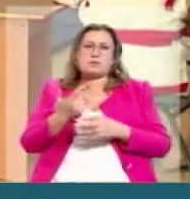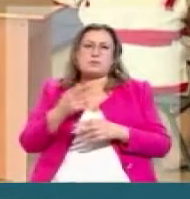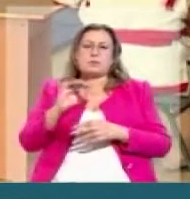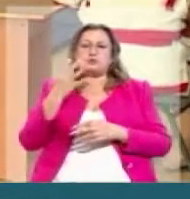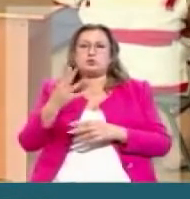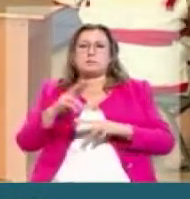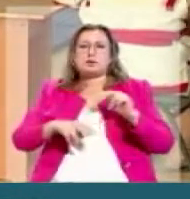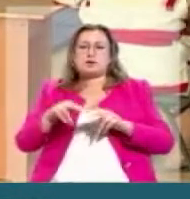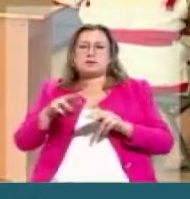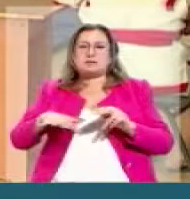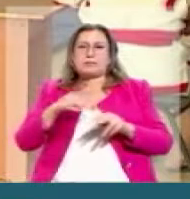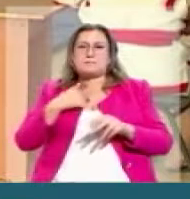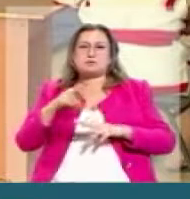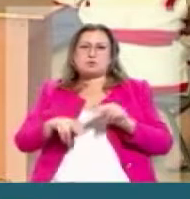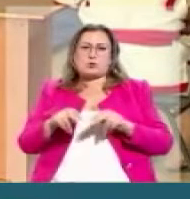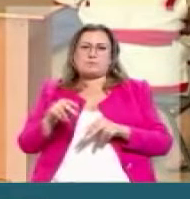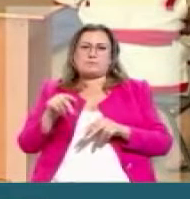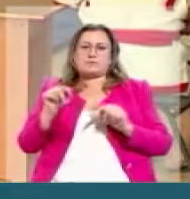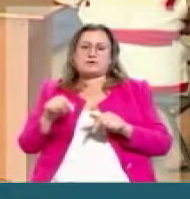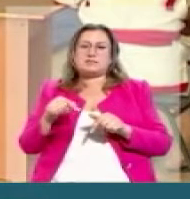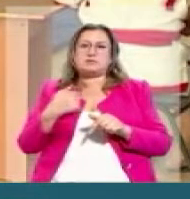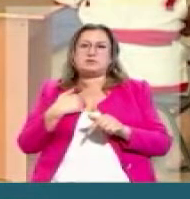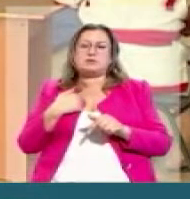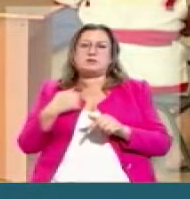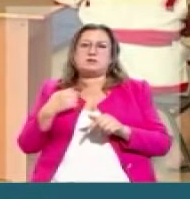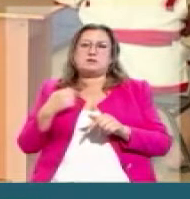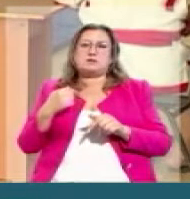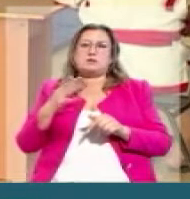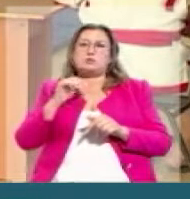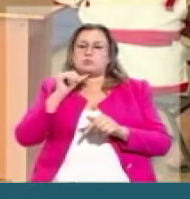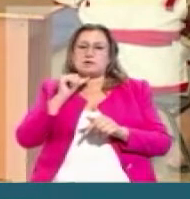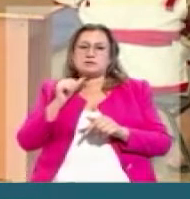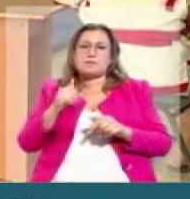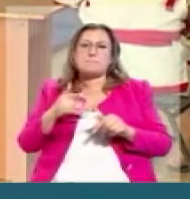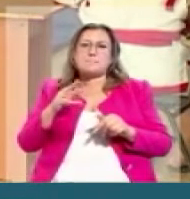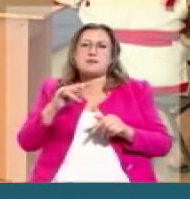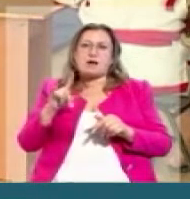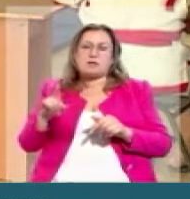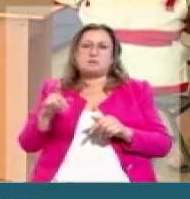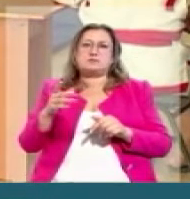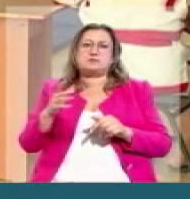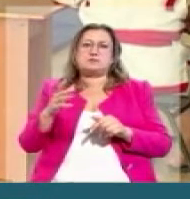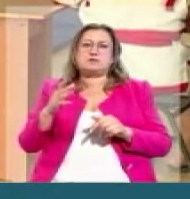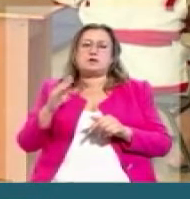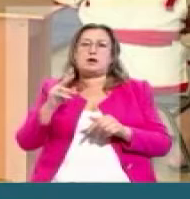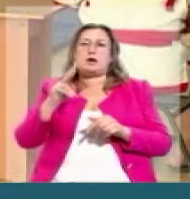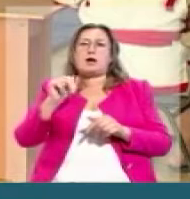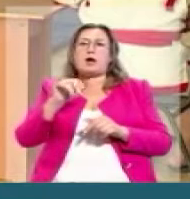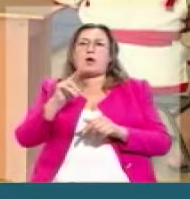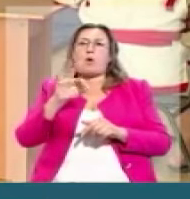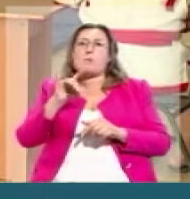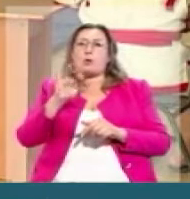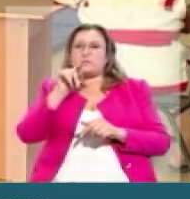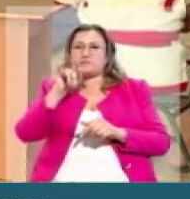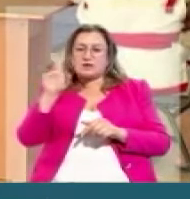4 площадки спортивные мы строим. Здесь же мы привлекаем и кустанайские минералы, наши градообразующие предприятия, Комаровское горное